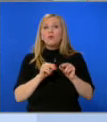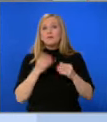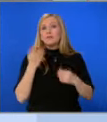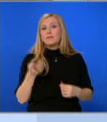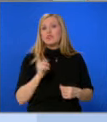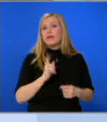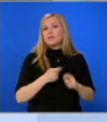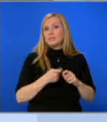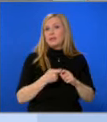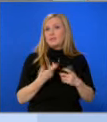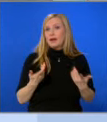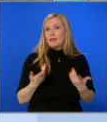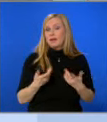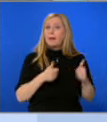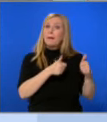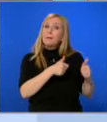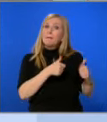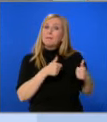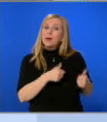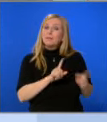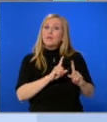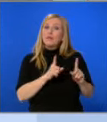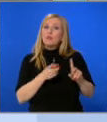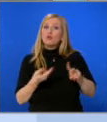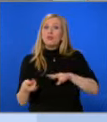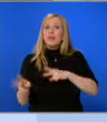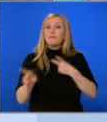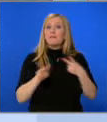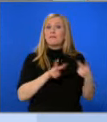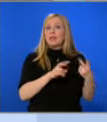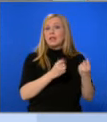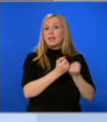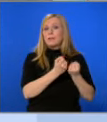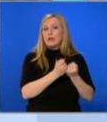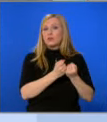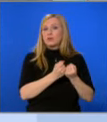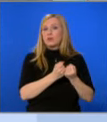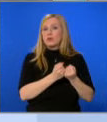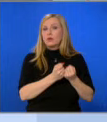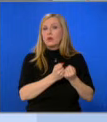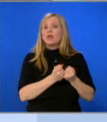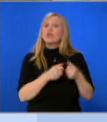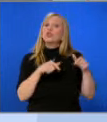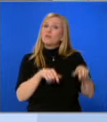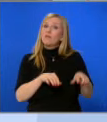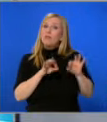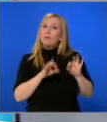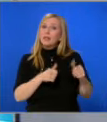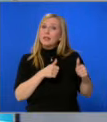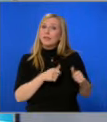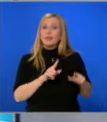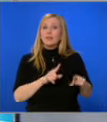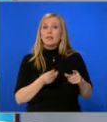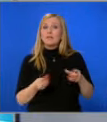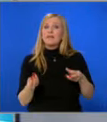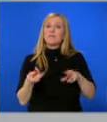вие, че трябва да се направи? Паметника очевидно не може да бъде върнат на мястото. Той в момента на мястото просто трябва да бъде